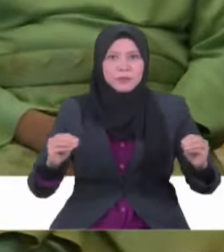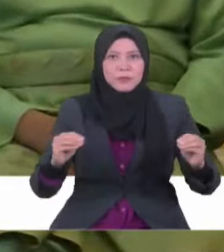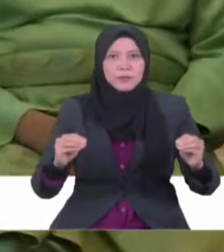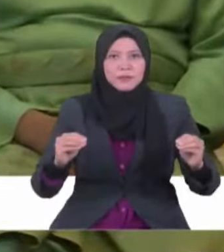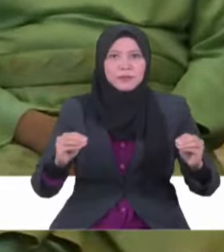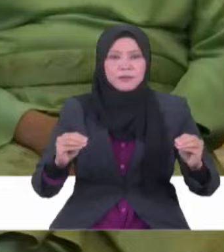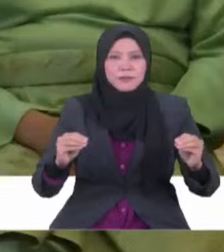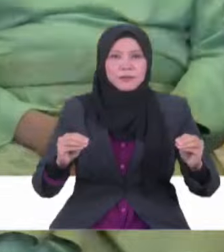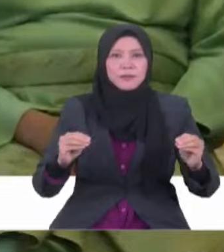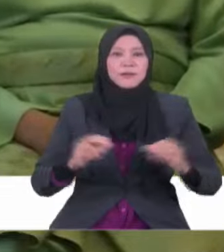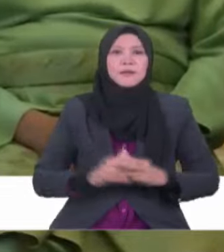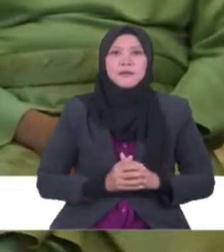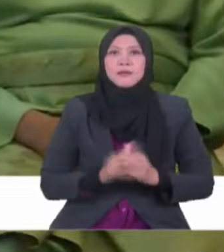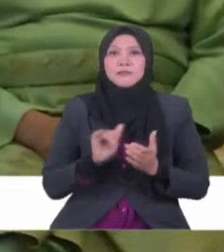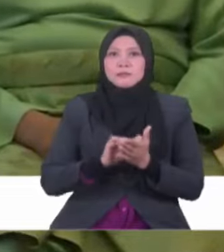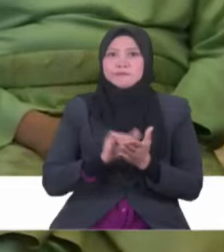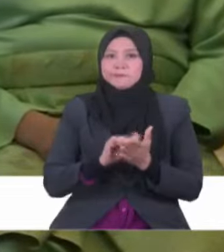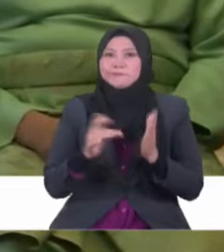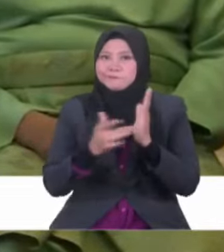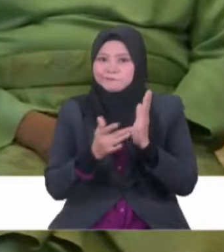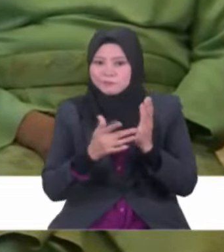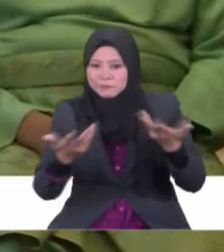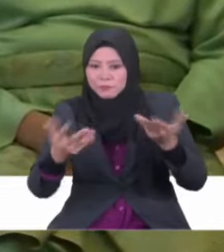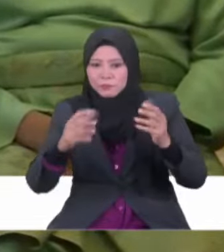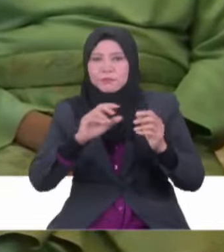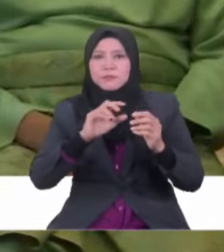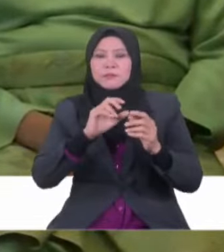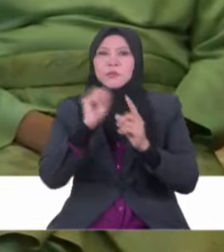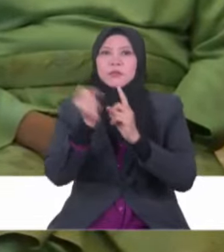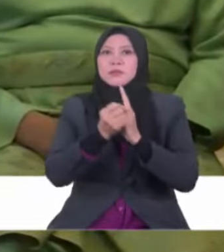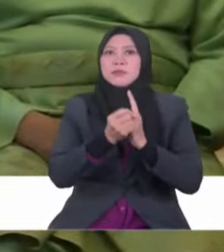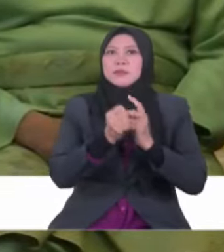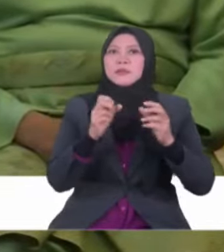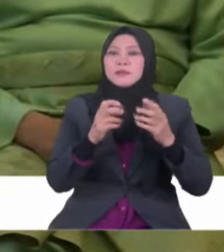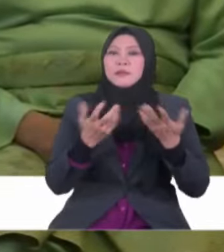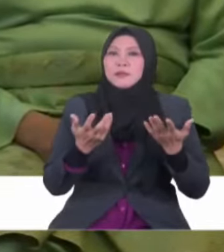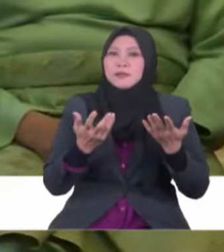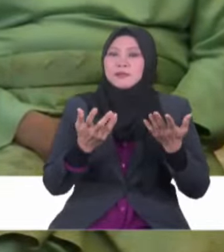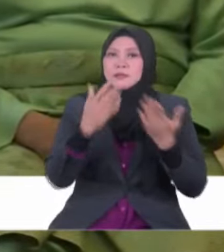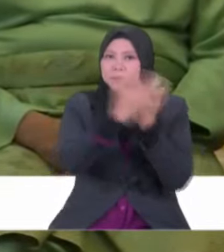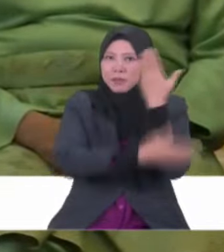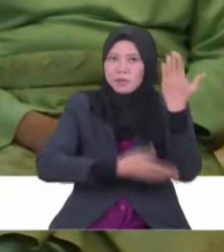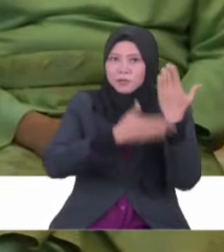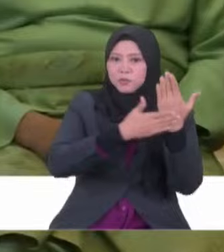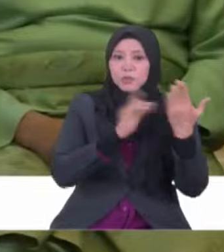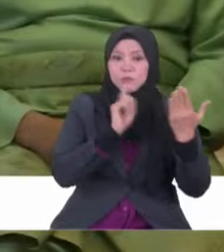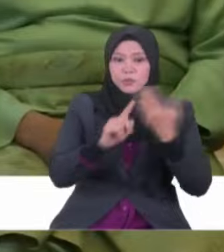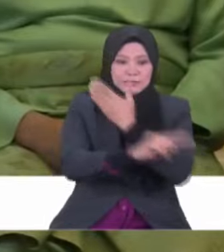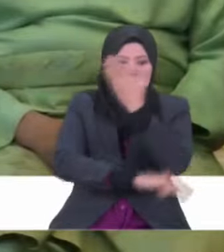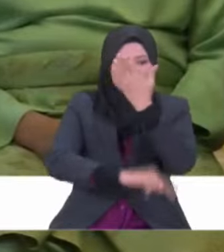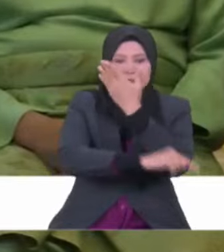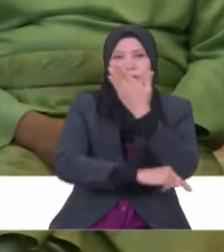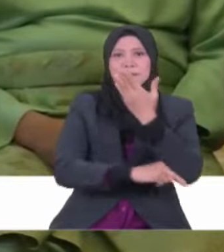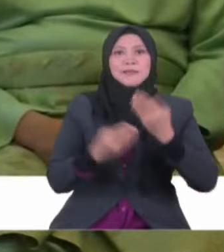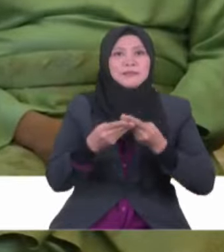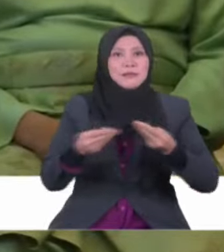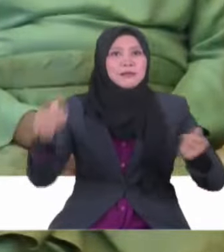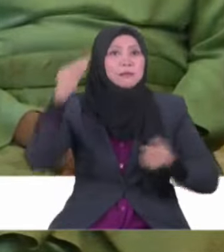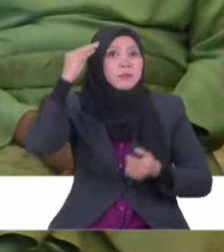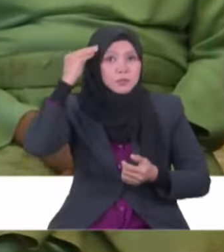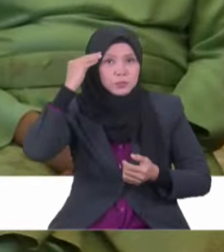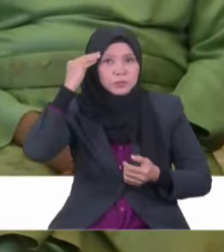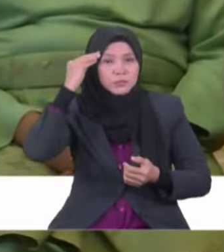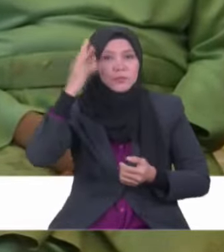Maka itu dah istilah teknikal tentang kedudukan negeri dan wilayah, kerana Semenanjung itu negeri-negeri Semenanjung Tanah Melayu